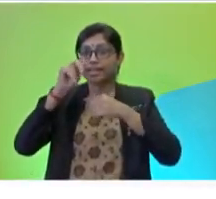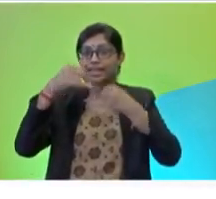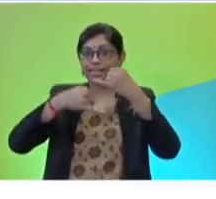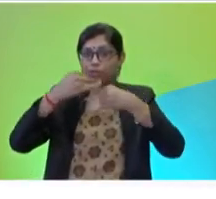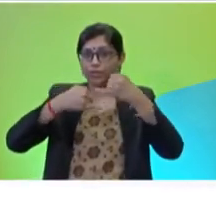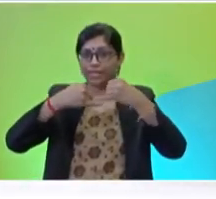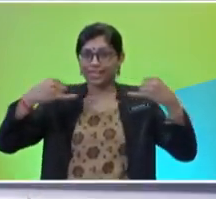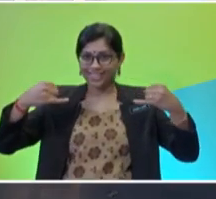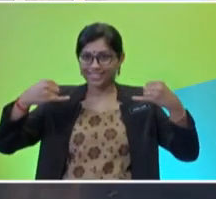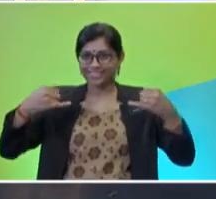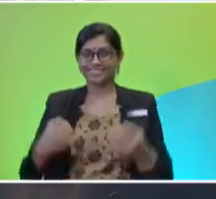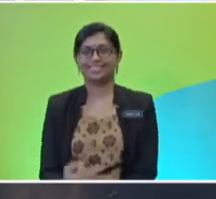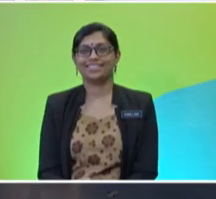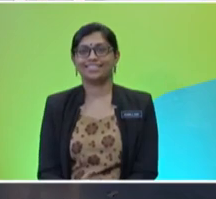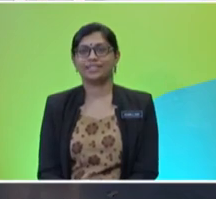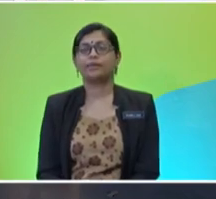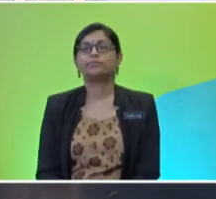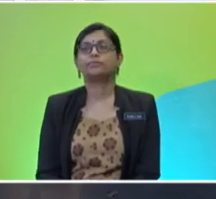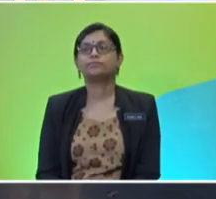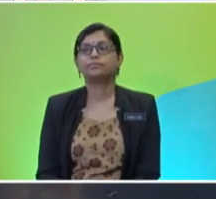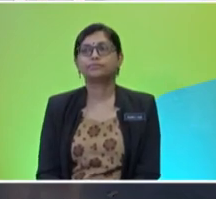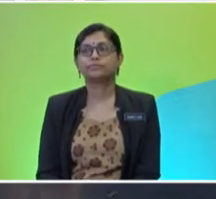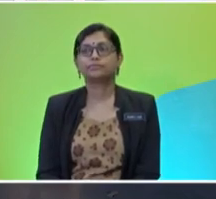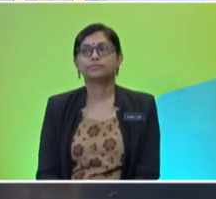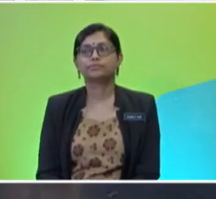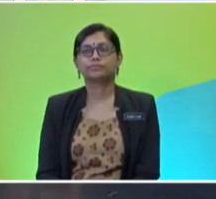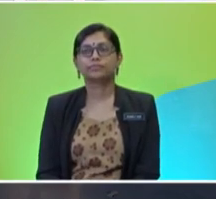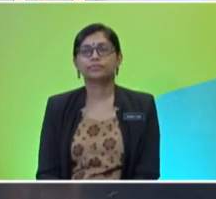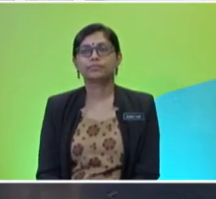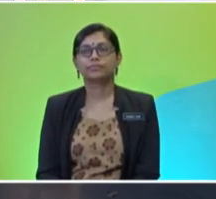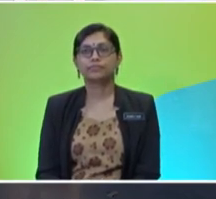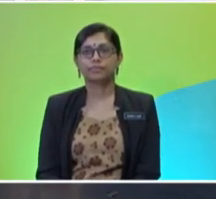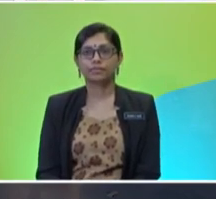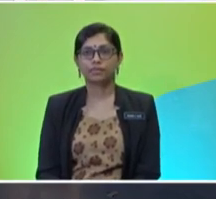nak bagi seluar tu longgar tiba-tiba berlari-lari.